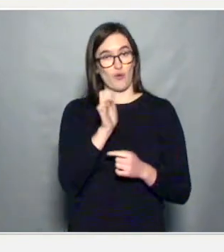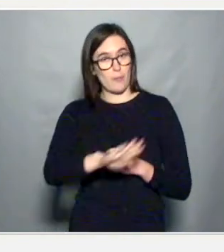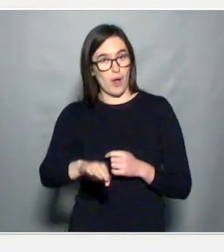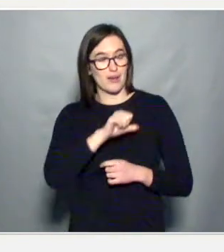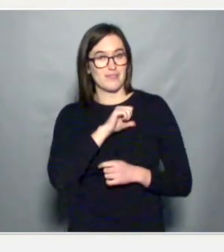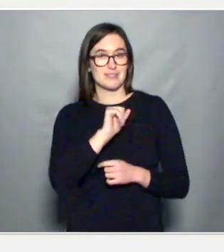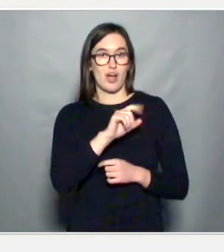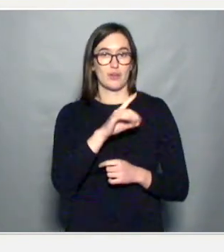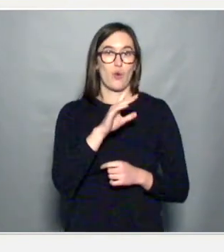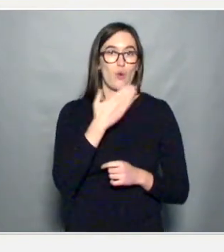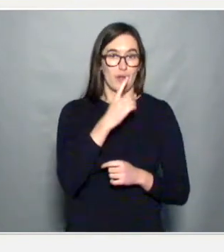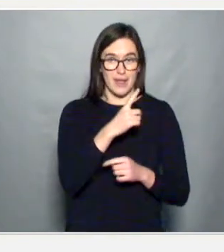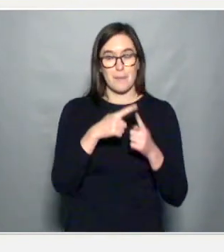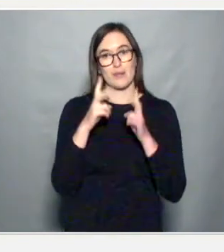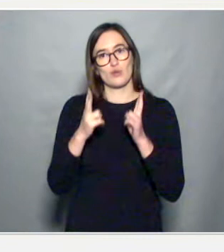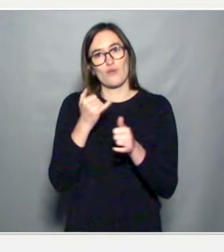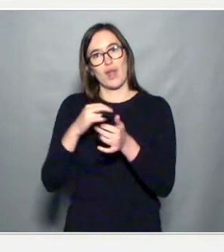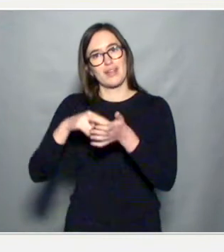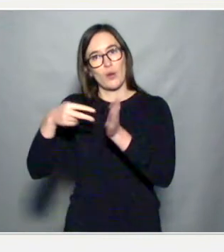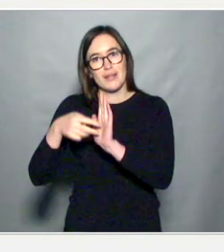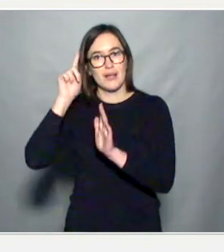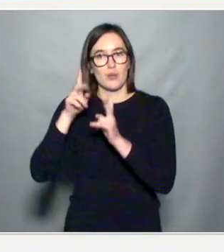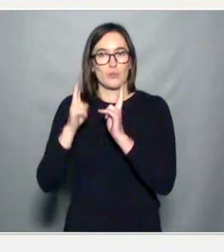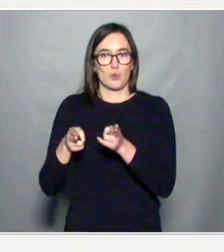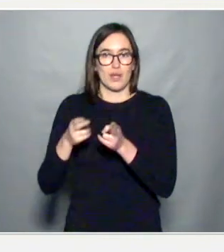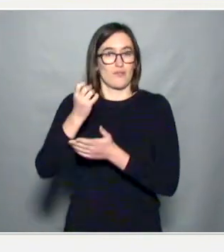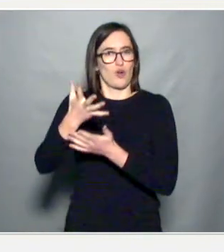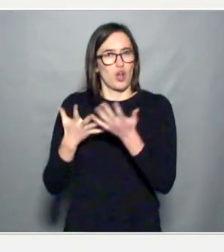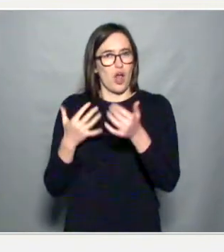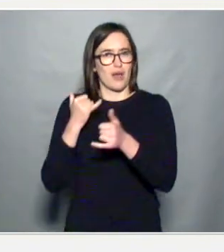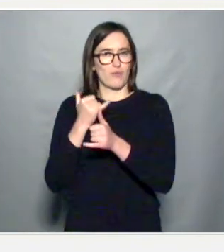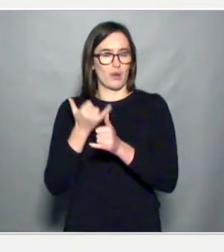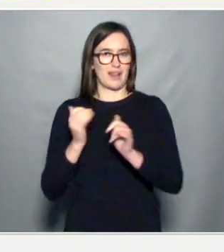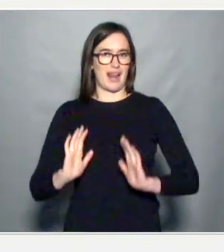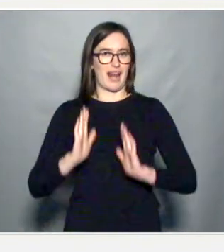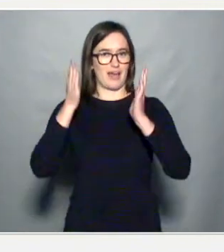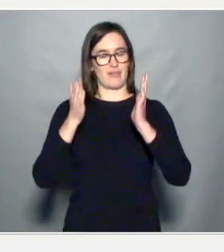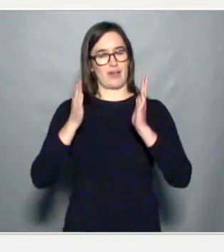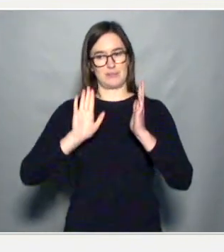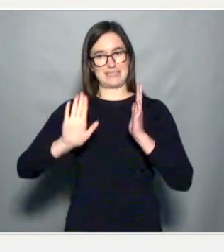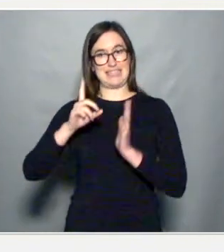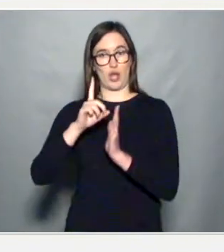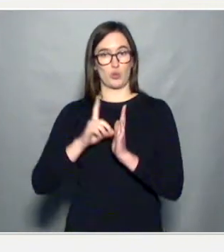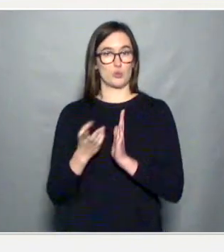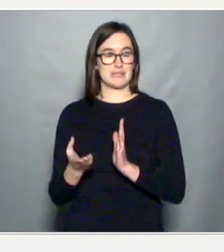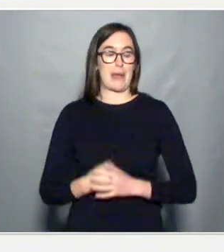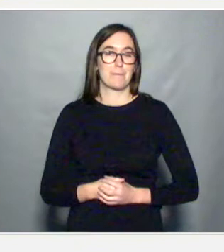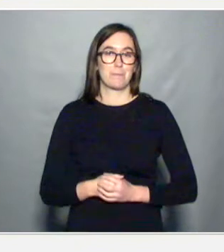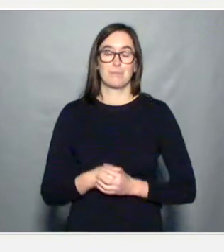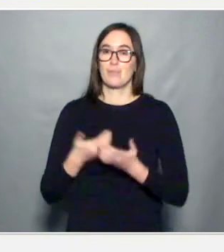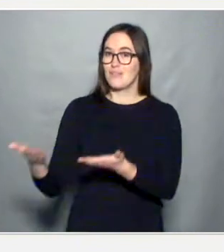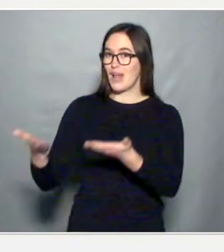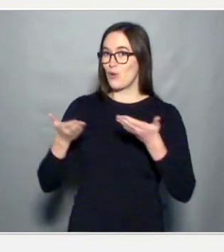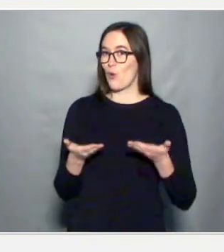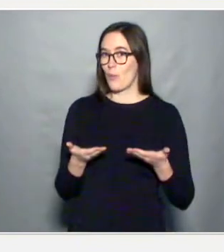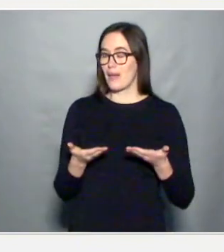hvordan teknologi kan brukes for å forklare hvordan det er å leve med denne diagnosen. Velkommen skal du